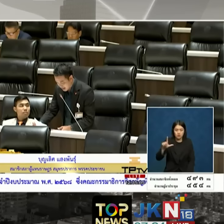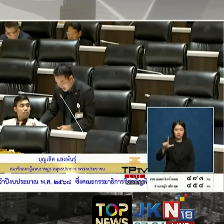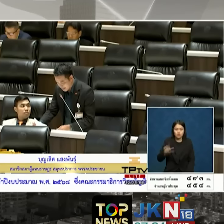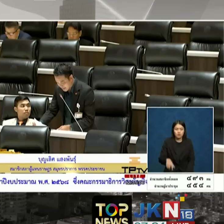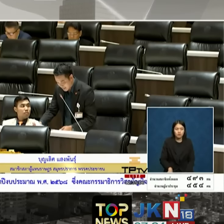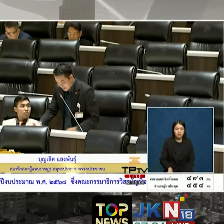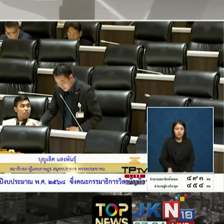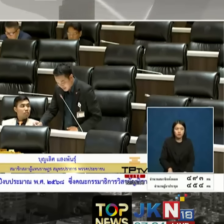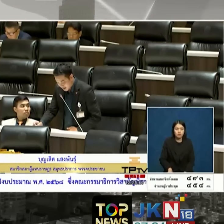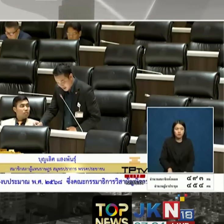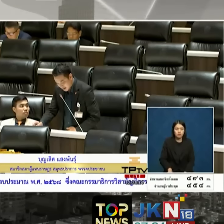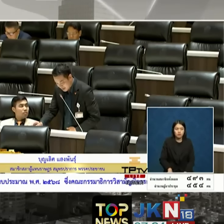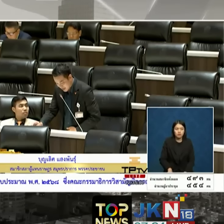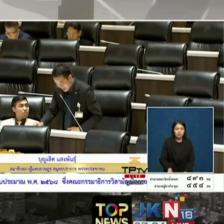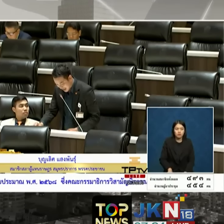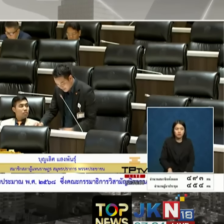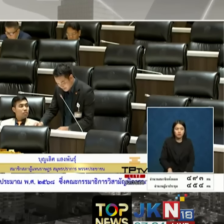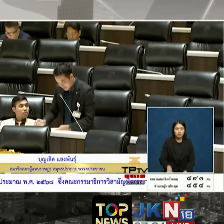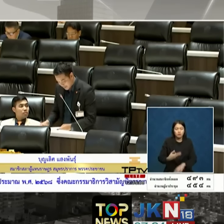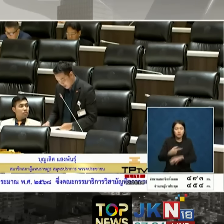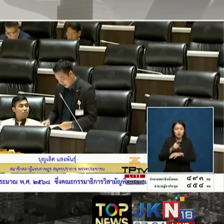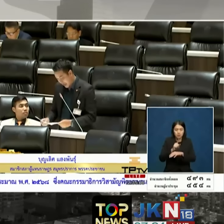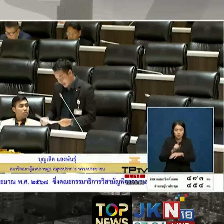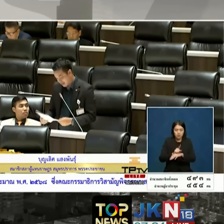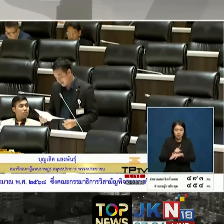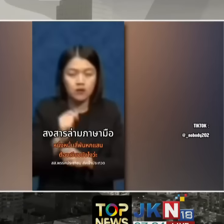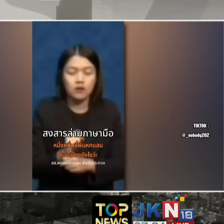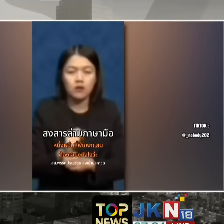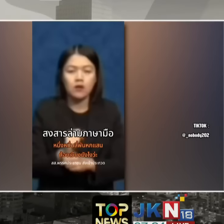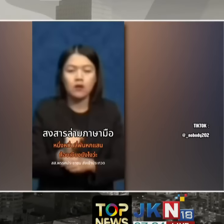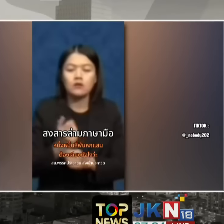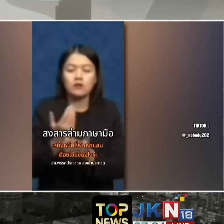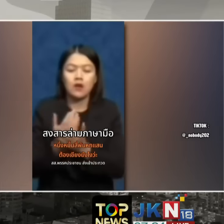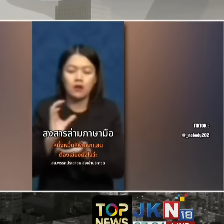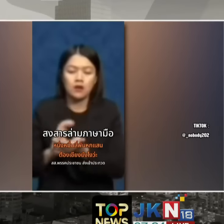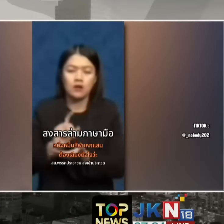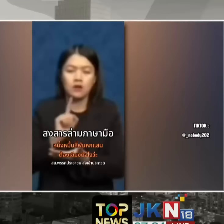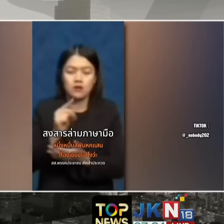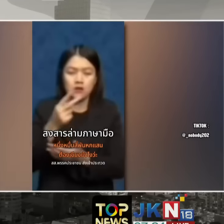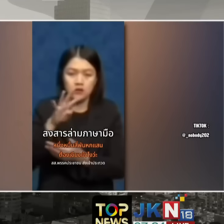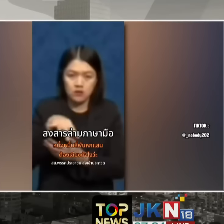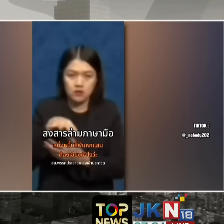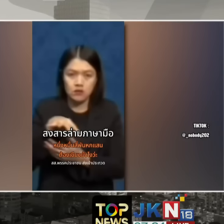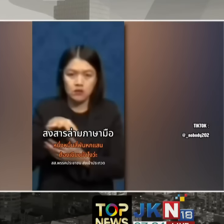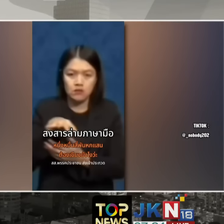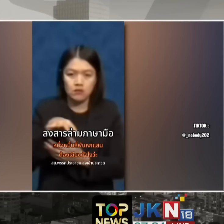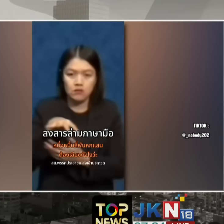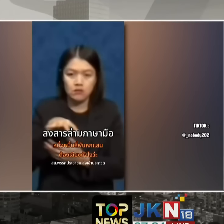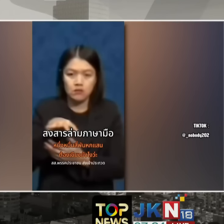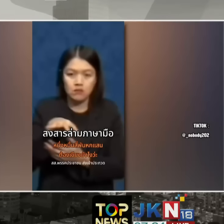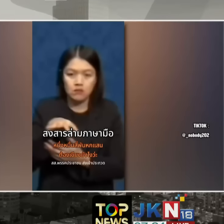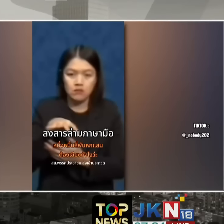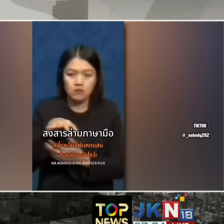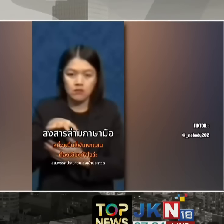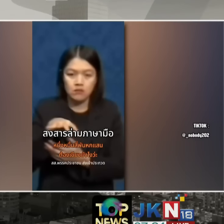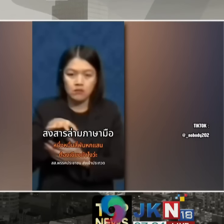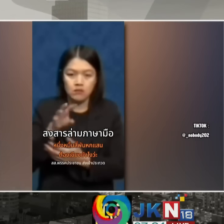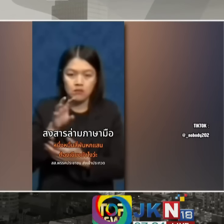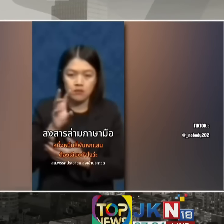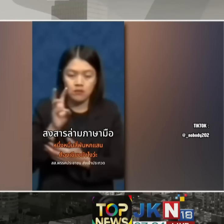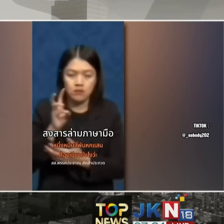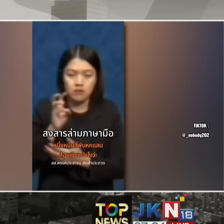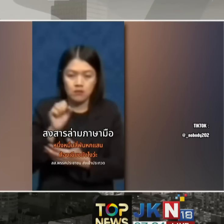ซเชียลมีอีกคลิปหนึ่งฮะที่เขาทำล้อจริงๆเนี่ยก็คือภาพจอเล็กๆตอนที่สสอภิปรายนั่นแหละจ